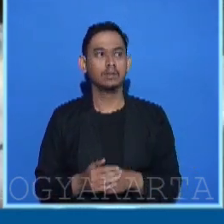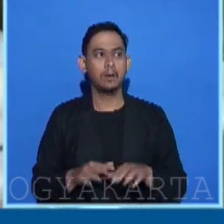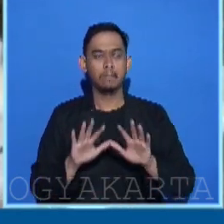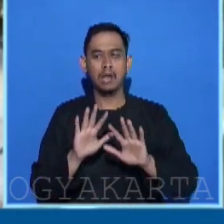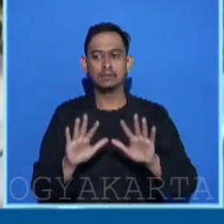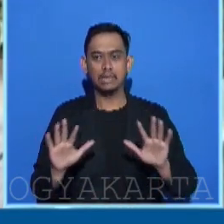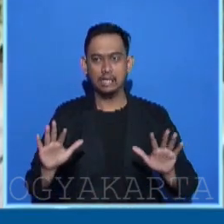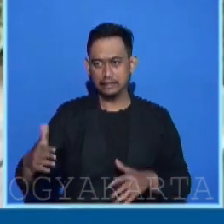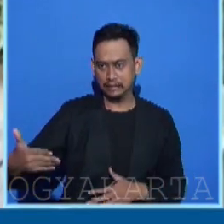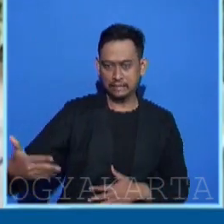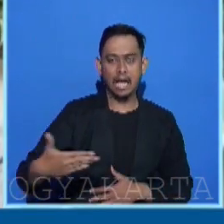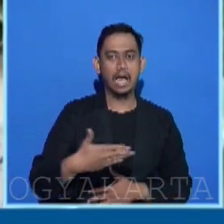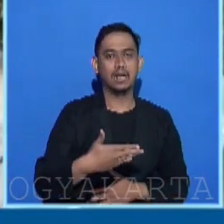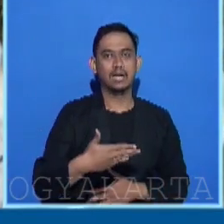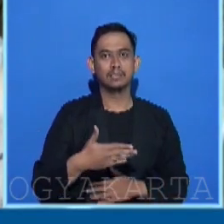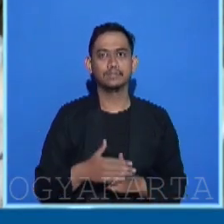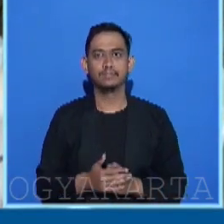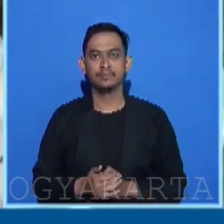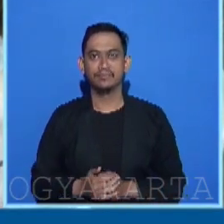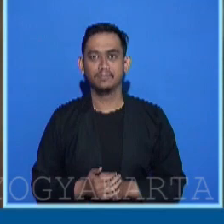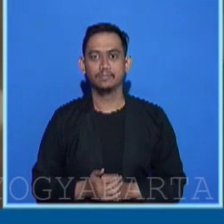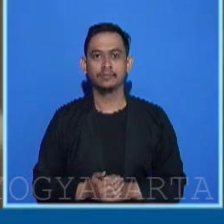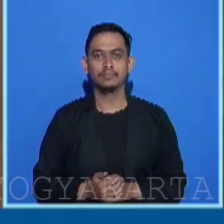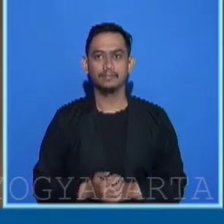Ulam milik ini pun pemijahan produktivitas